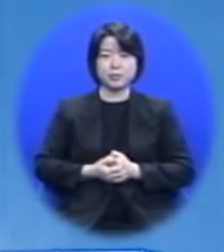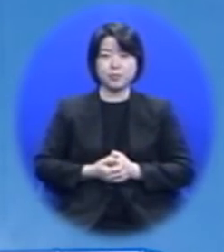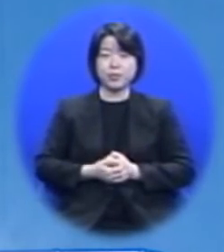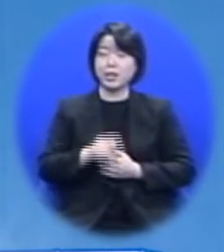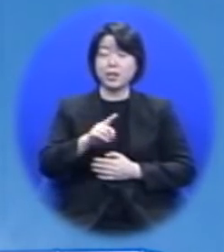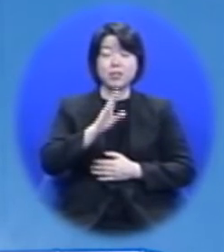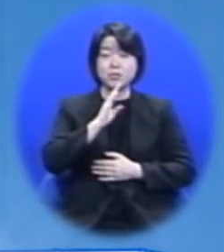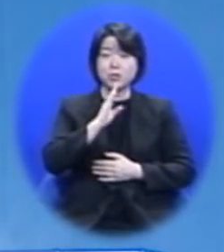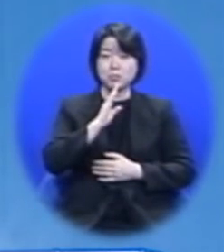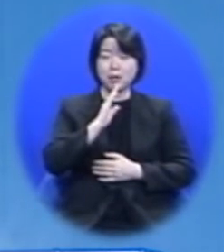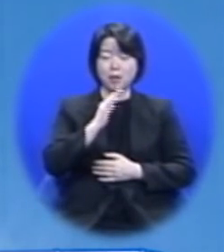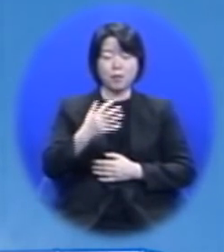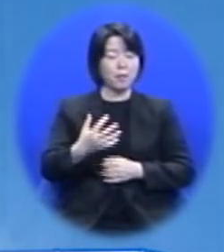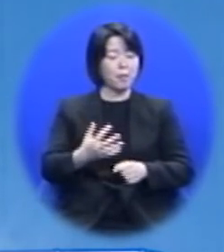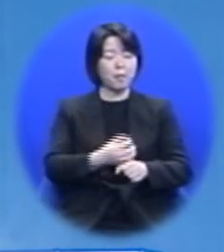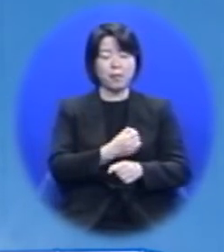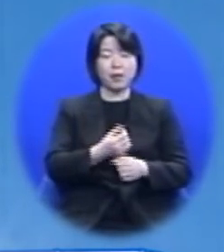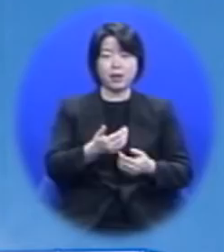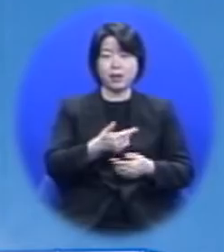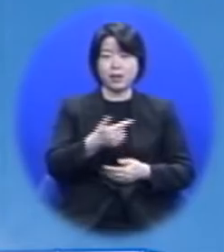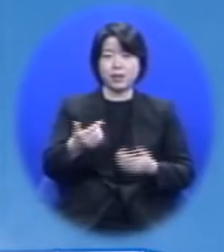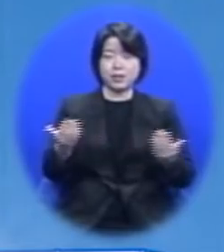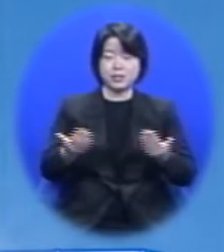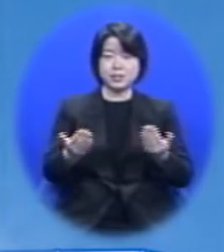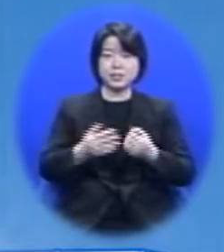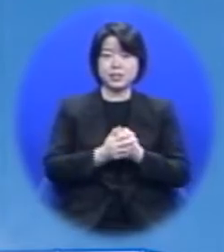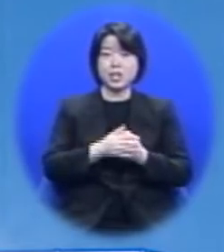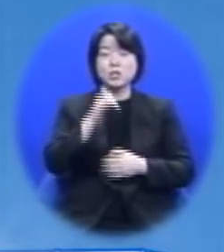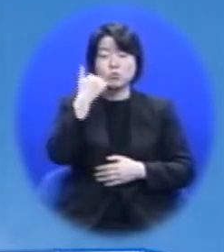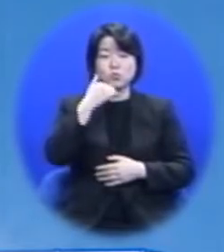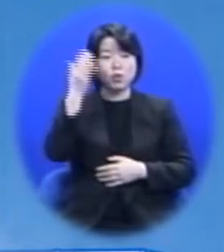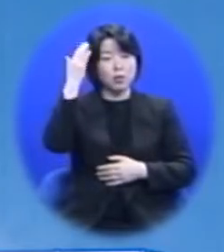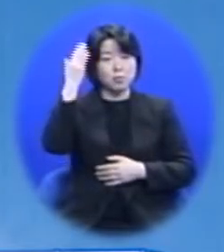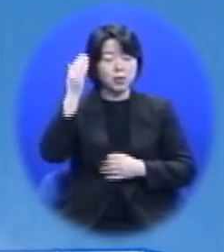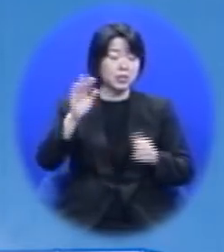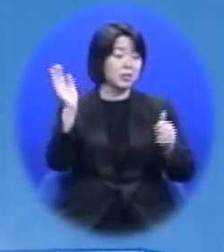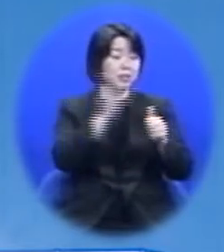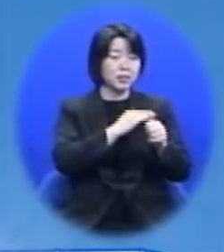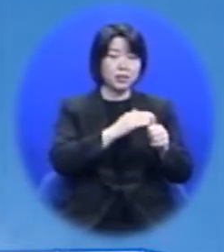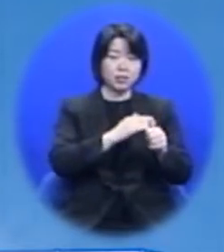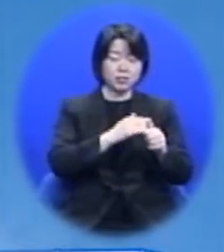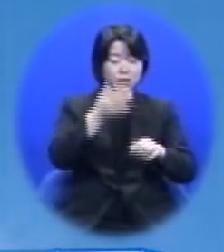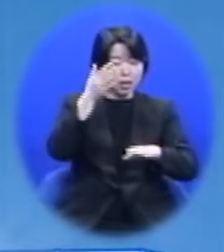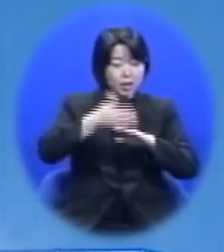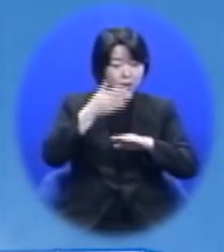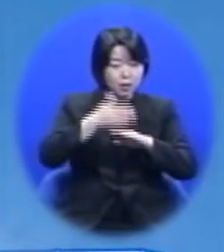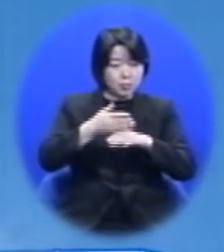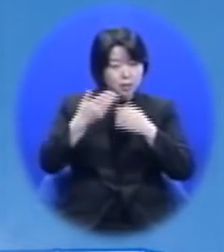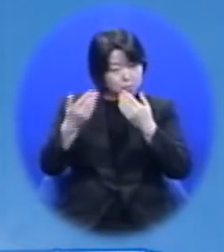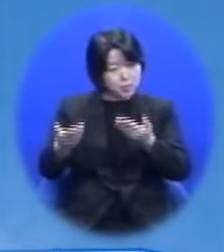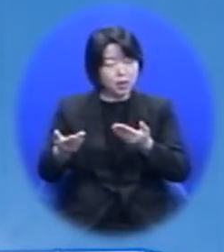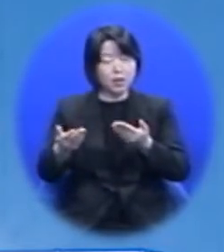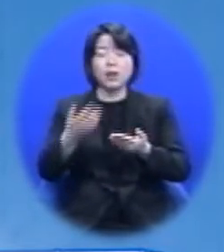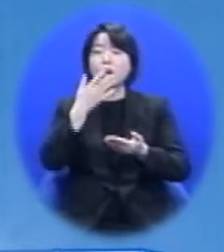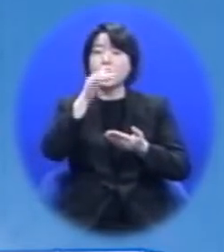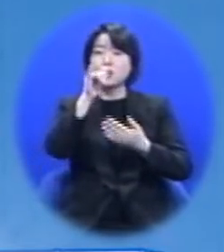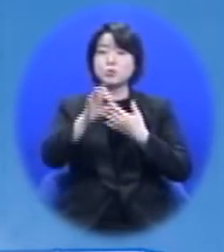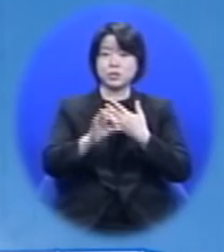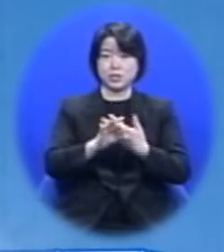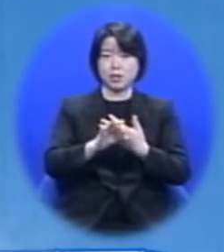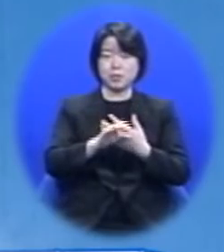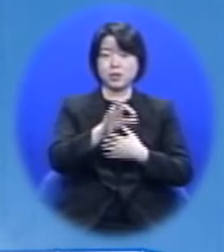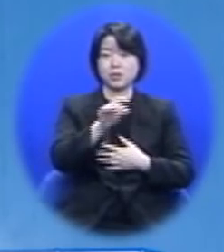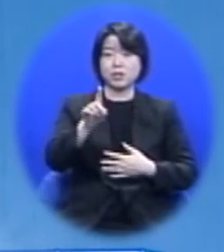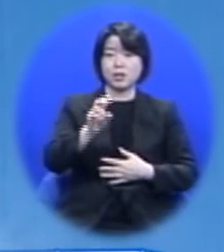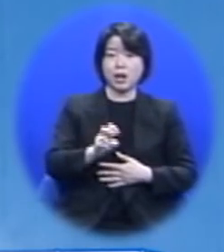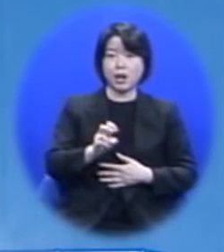이건 참 대단한 일이에요. 누가 머리를 때렸는데 감사합니다 이럴 수 있는 사람이라면 그는 암에 걸리지